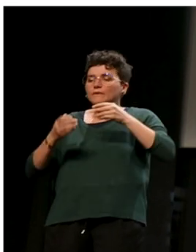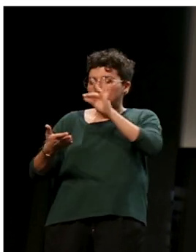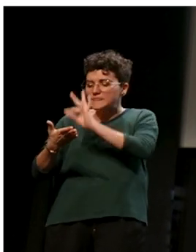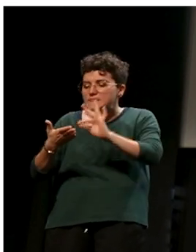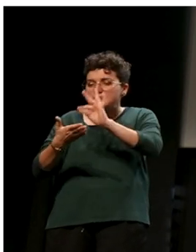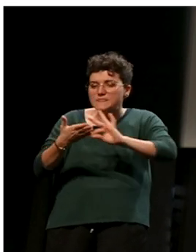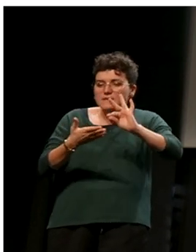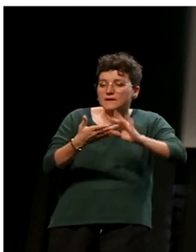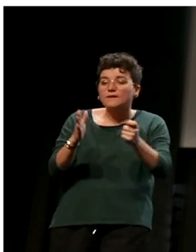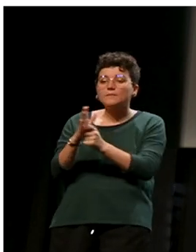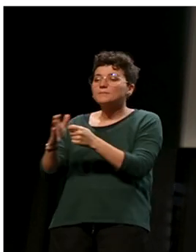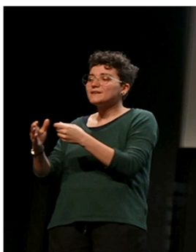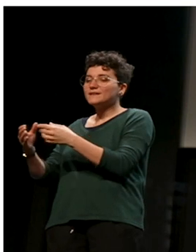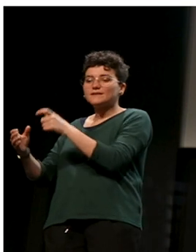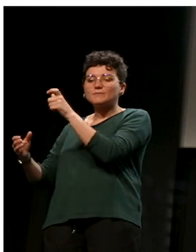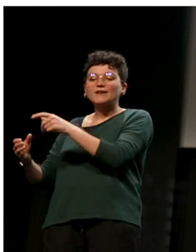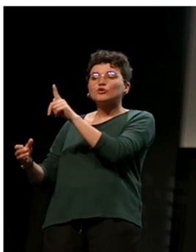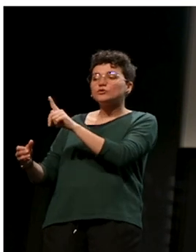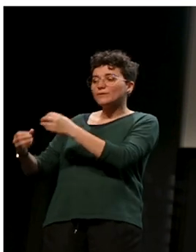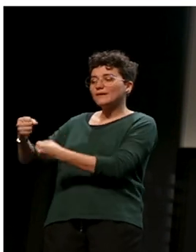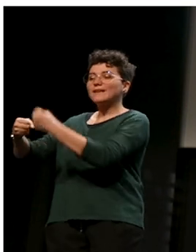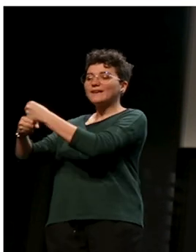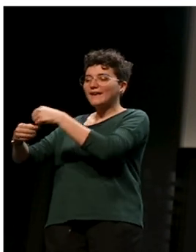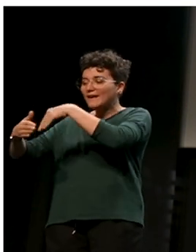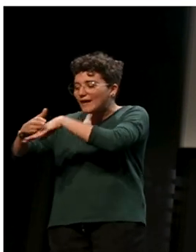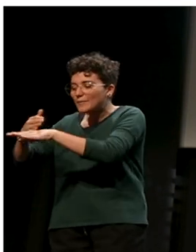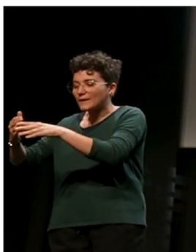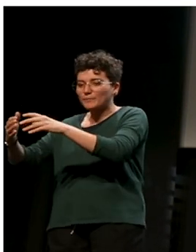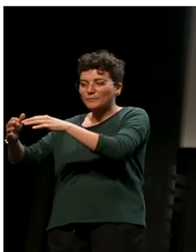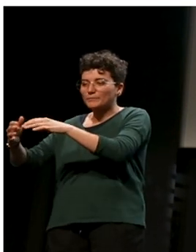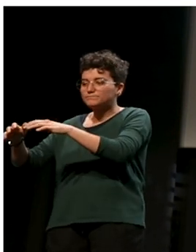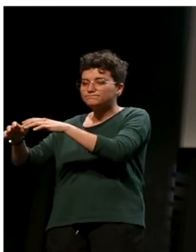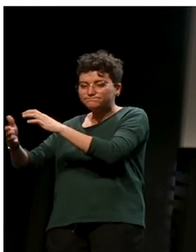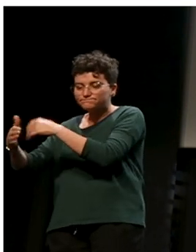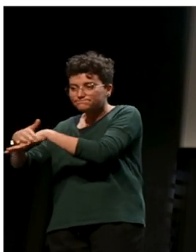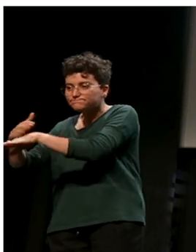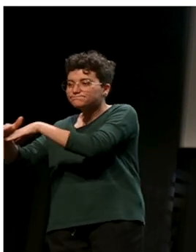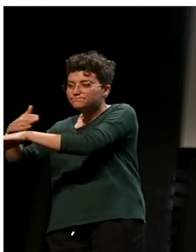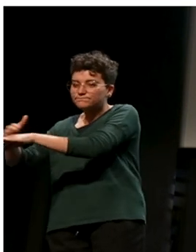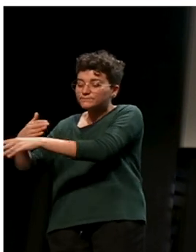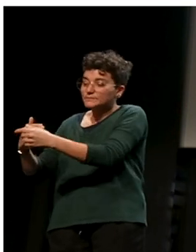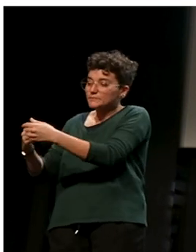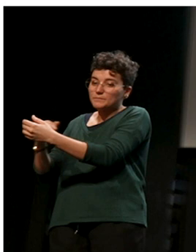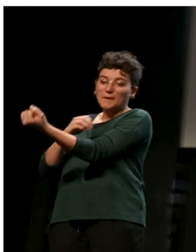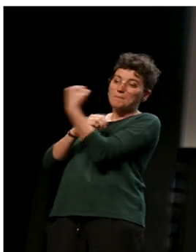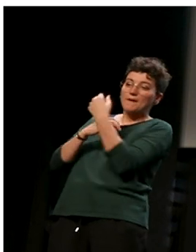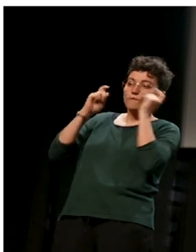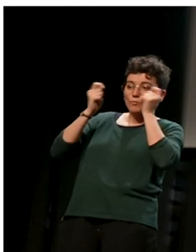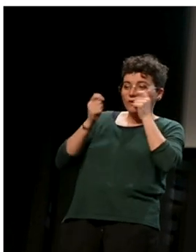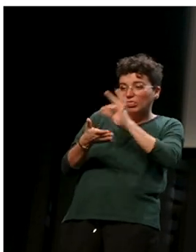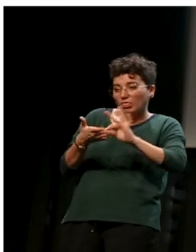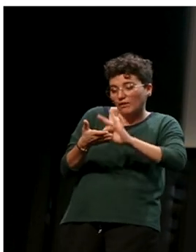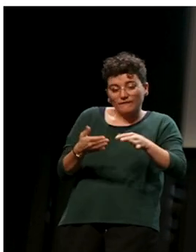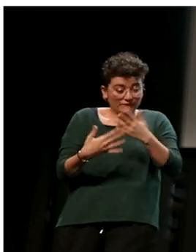perdu. Mais ils ont fait face à ça. Et on a... Moi, je suis le premier à être hyper heureux d'utiliser mon